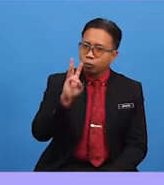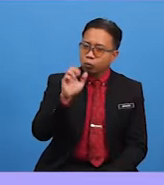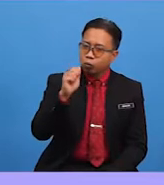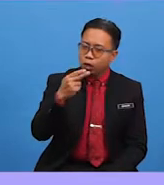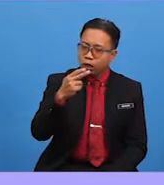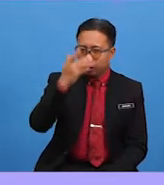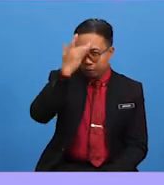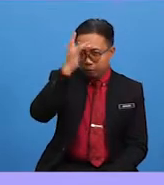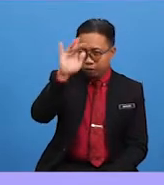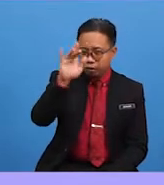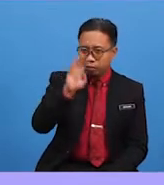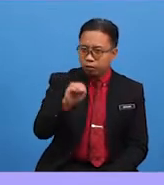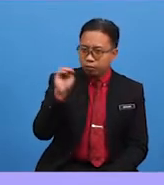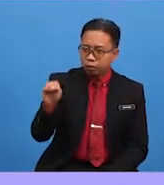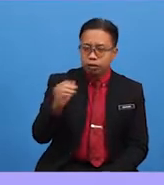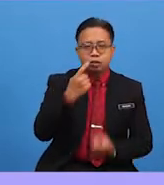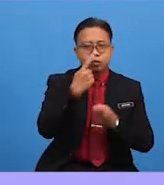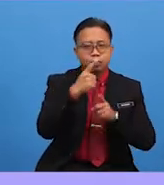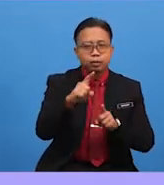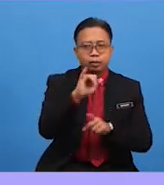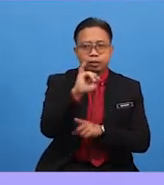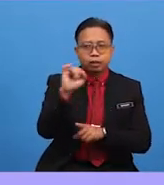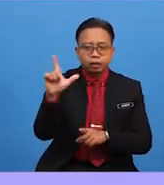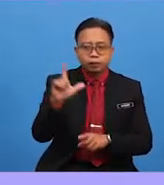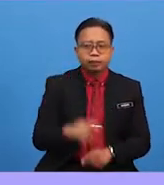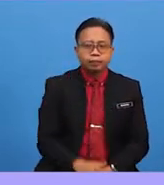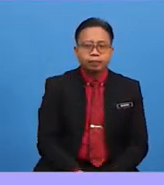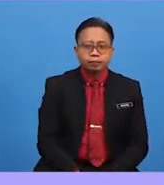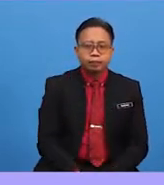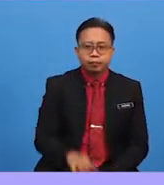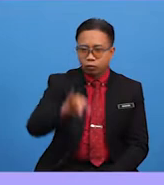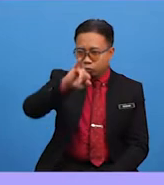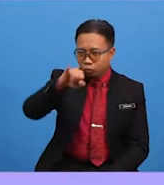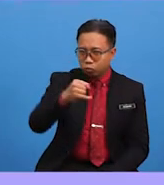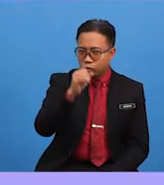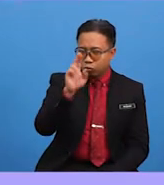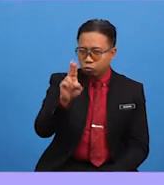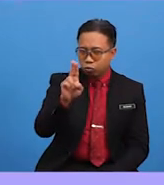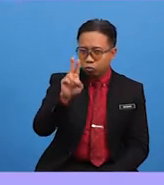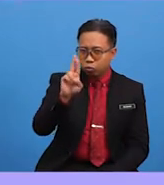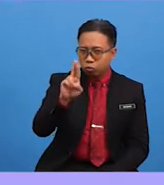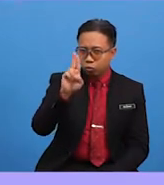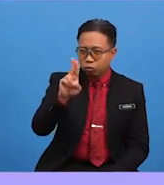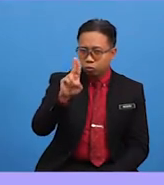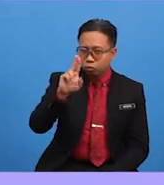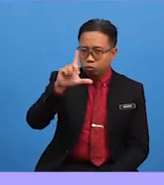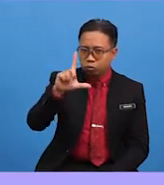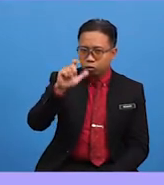Wah, bijak murid-murid. Jawapannya ialah ju, ru,